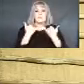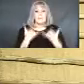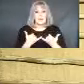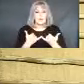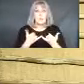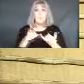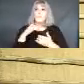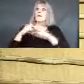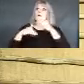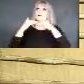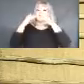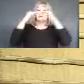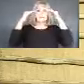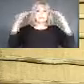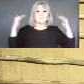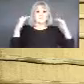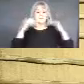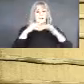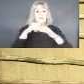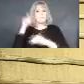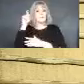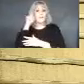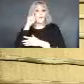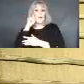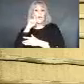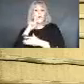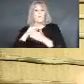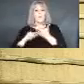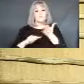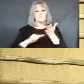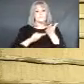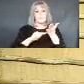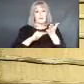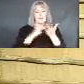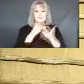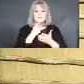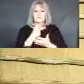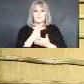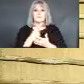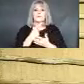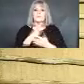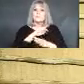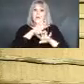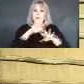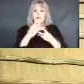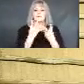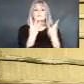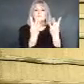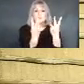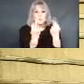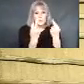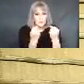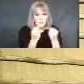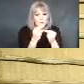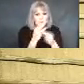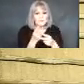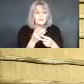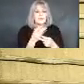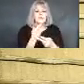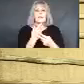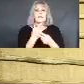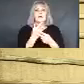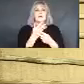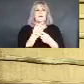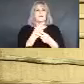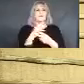is, tot, en nou die ou vertaling sê, die wederoprichting van alle dinge, van die Engelse vertaling